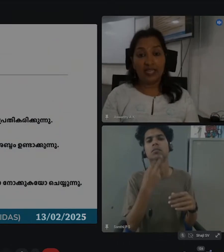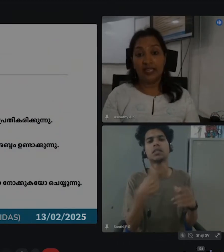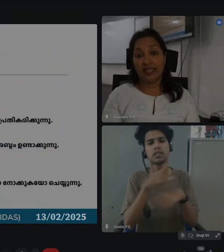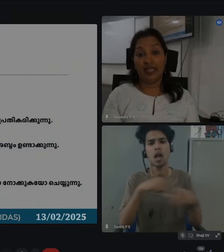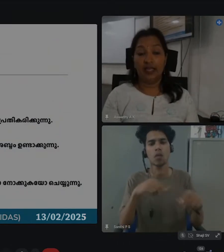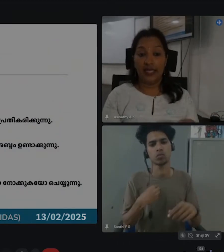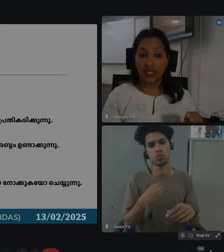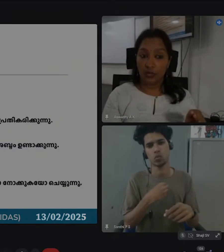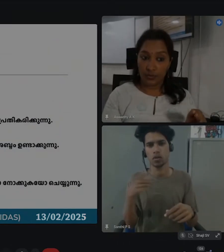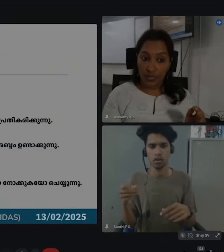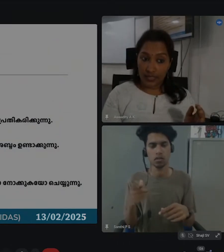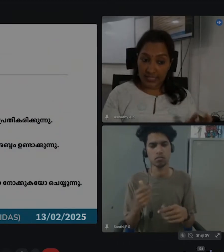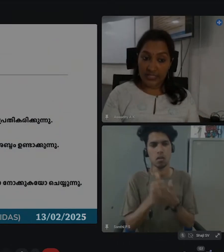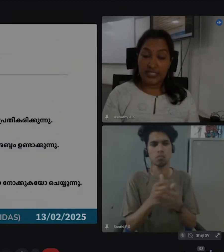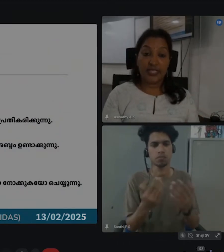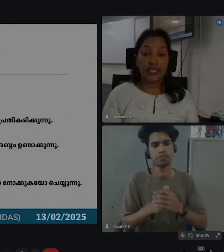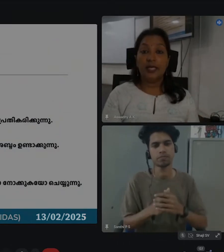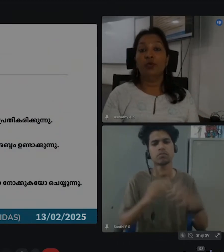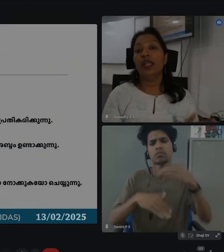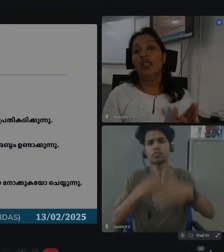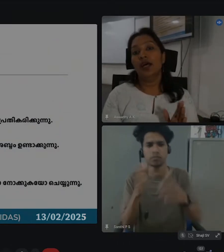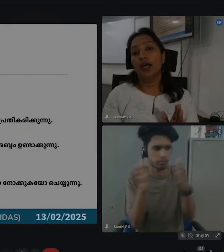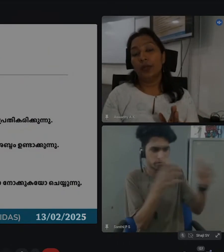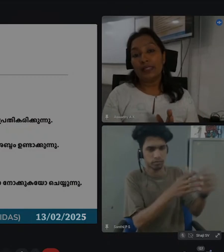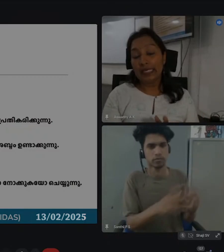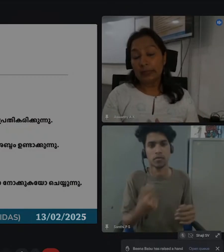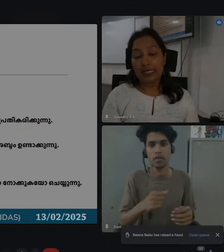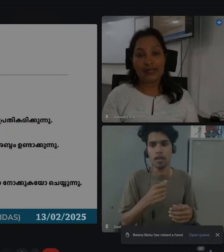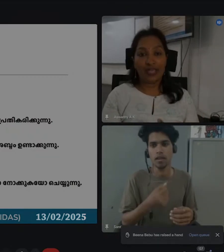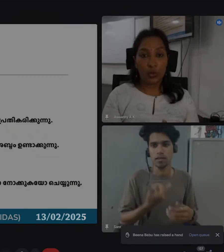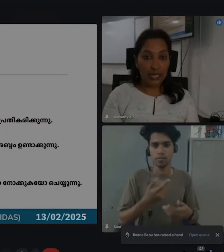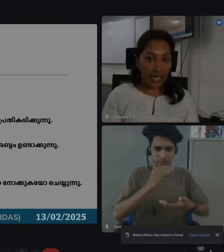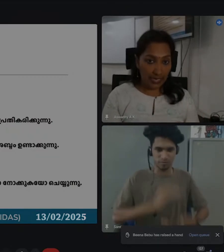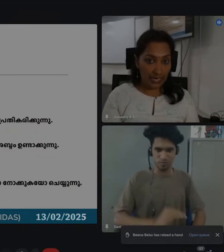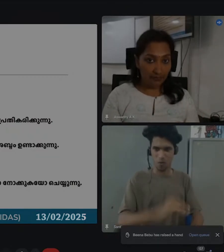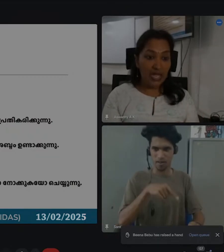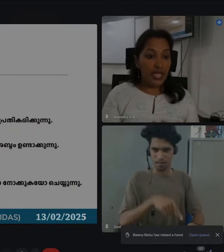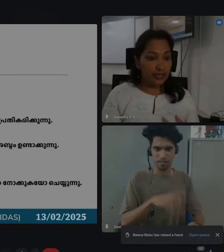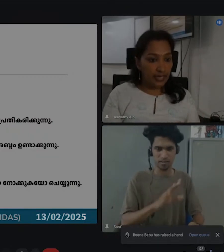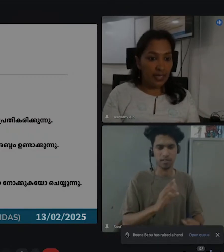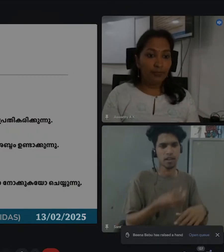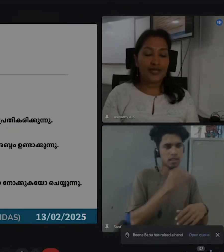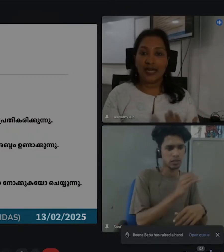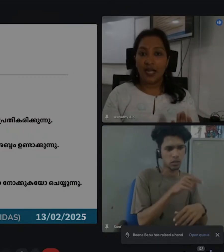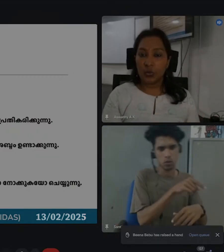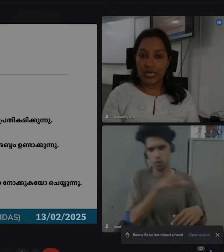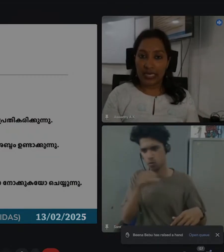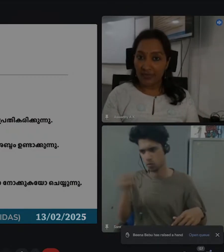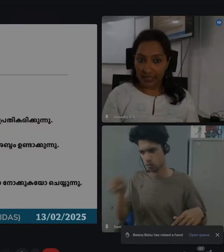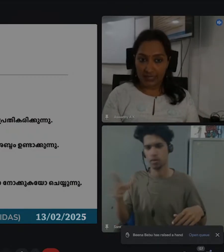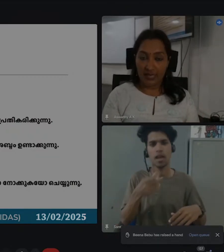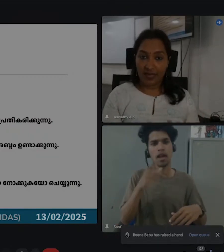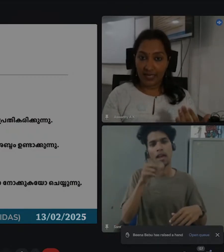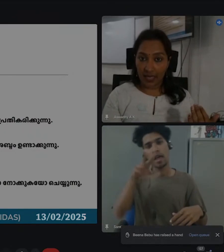വളർച്ചാ കാലഘട്ടങ്ങളിൽ, അതായത് ഒരു ജനിക്കുന്നിടം മുതൽ ഒരു 18 മാസം വരെയുള്ള കാലയളവിൽ എന്തെല്ലാം മാറ്റങ്ങളാണ്